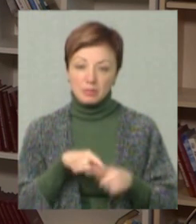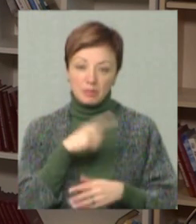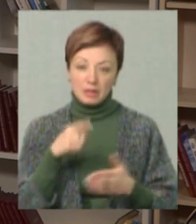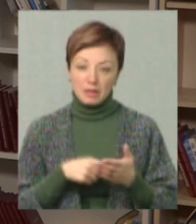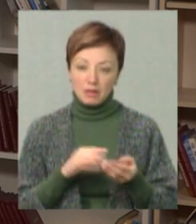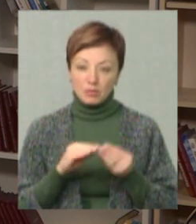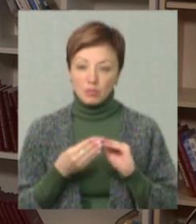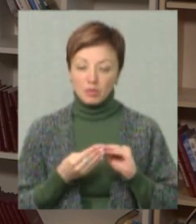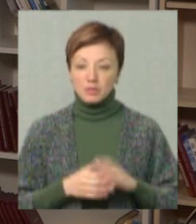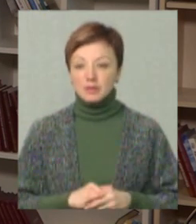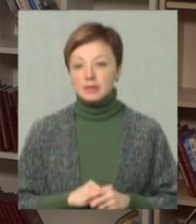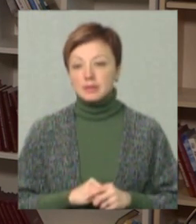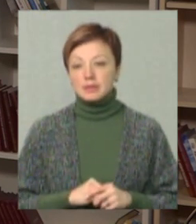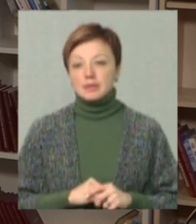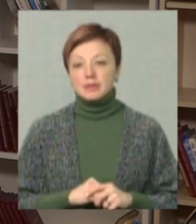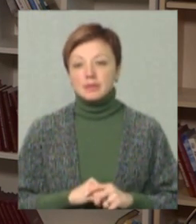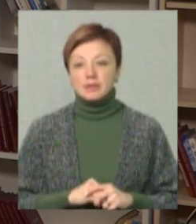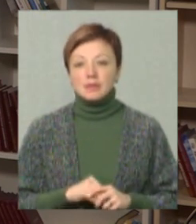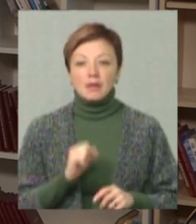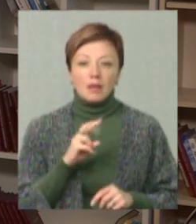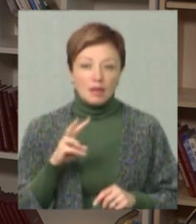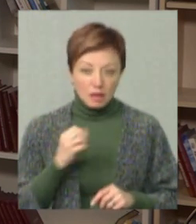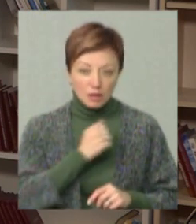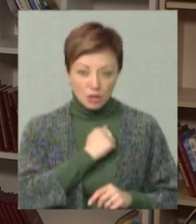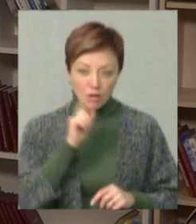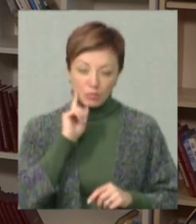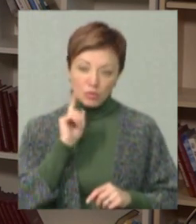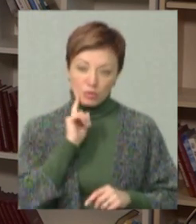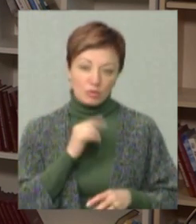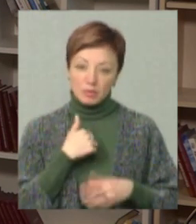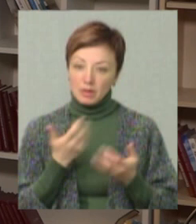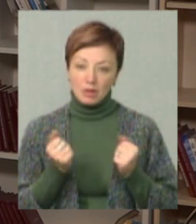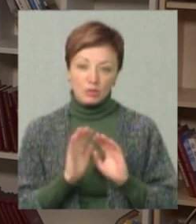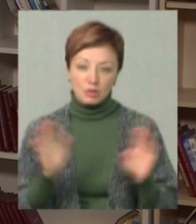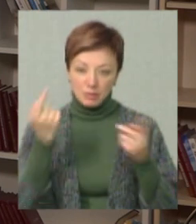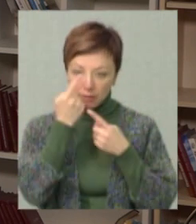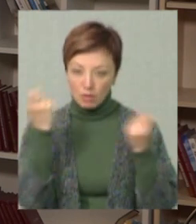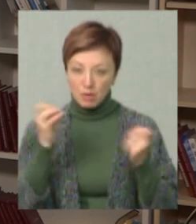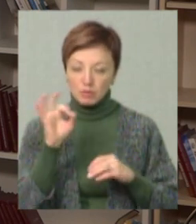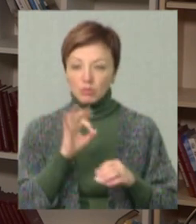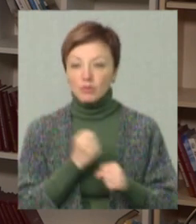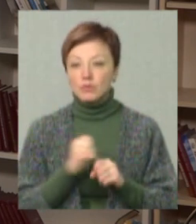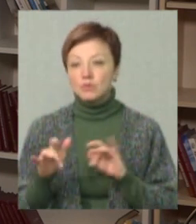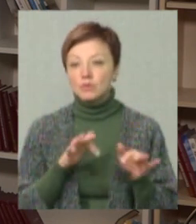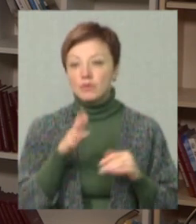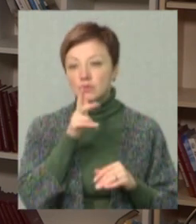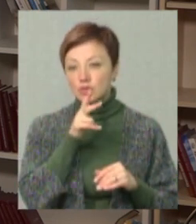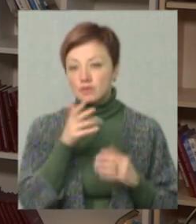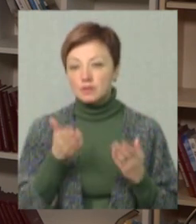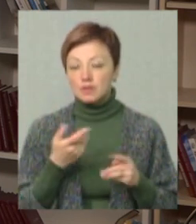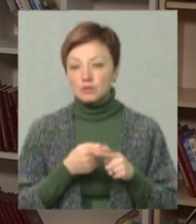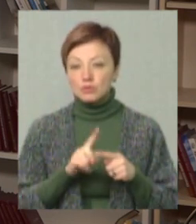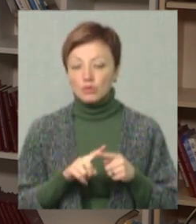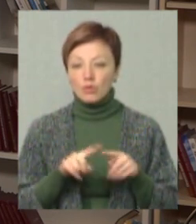не отримали інформацію щодо функціонування в Чернівцях цього органу, його діяльності і власне статистики